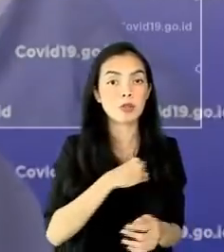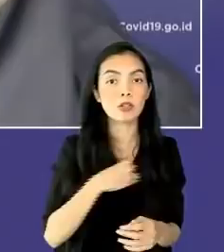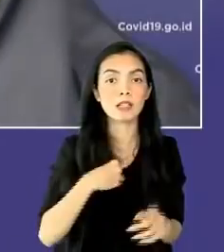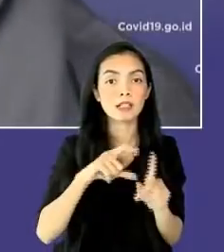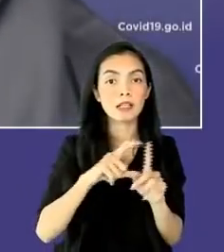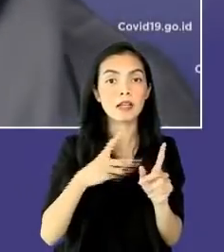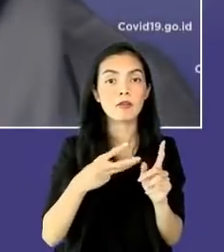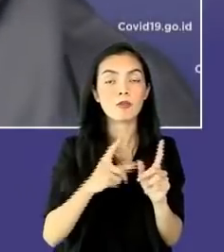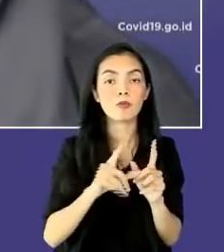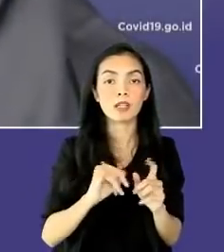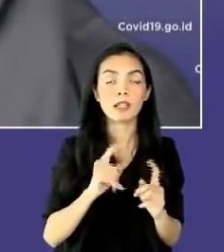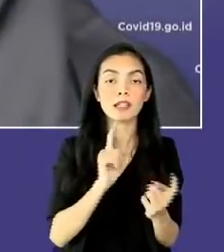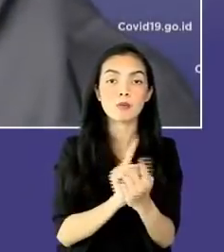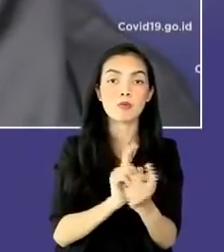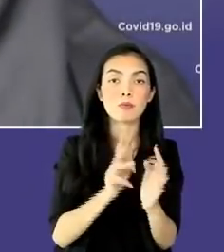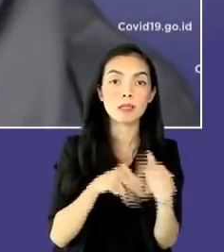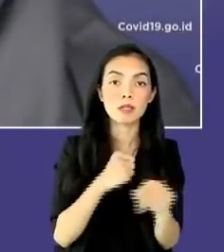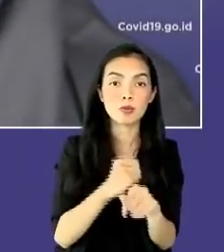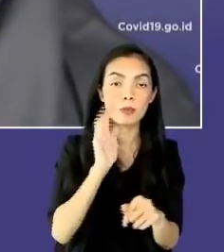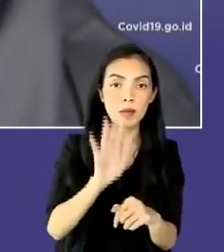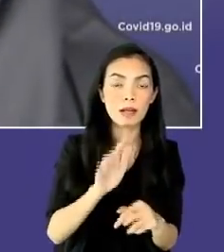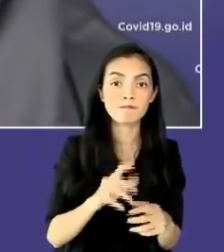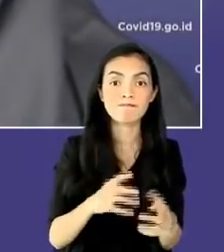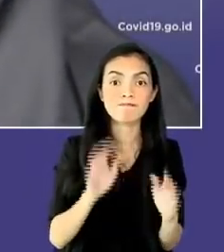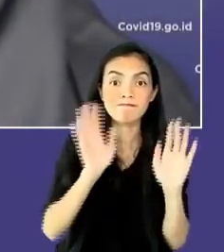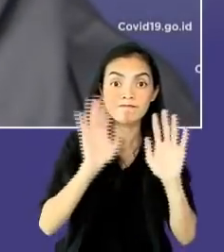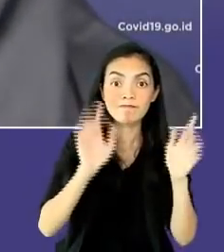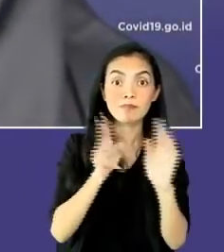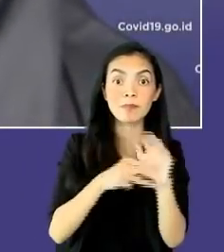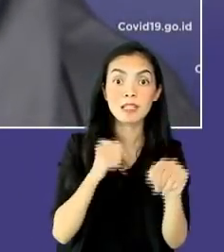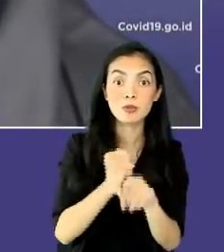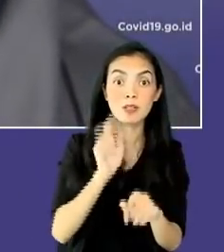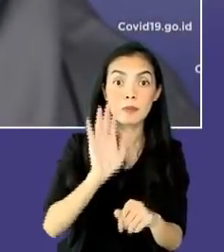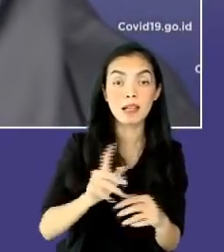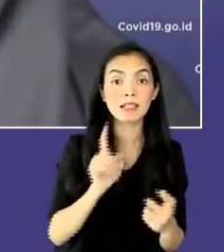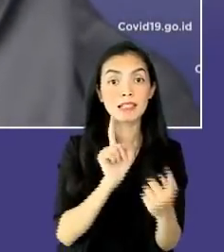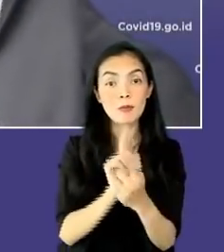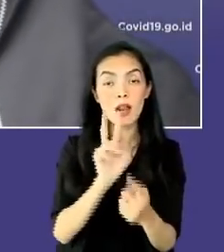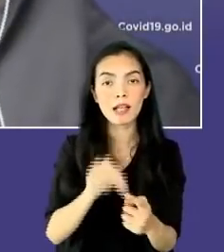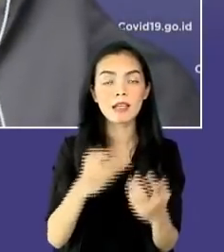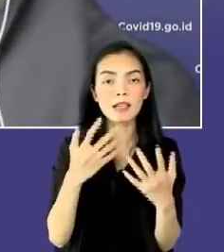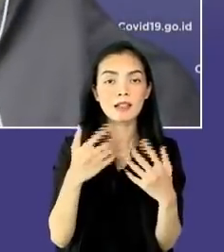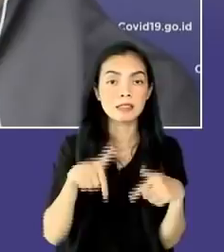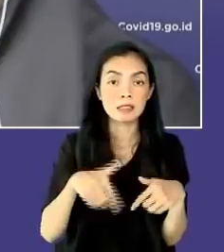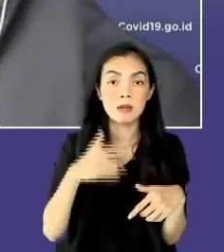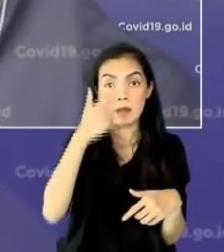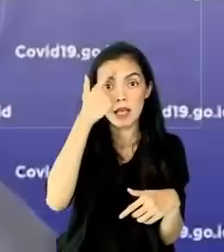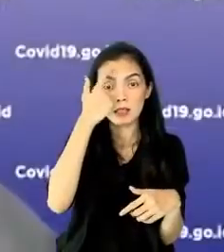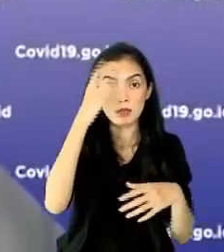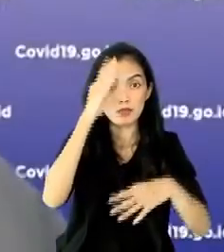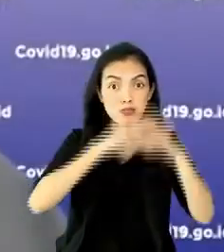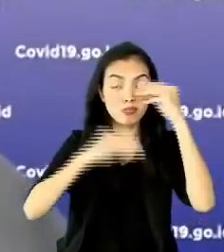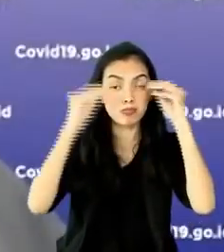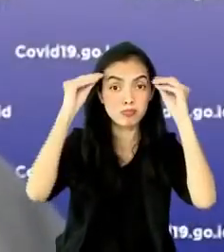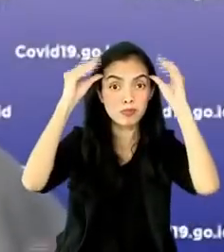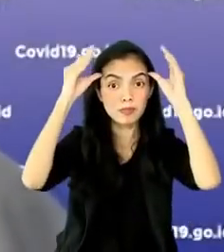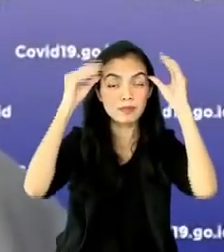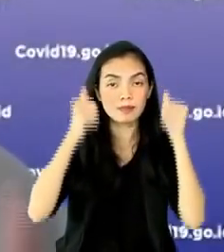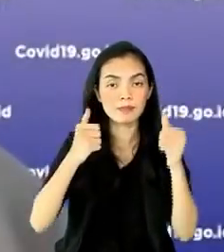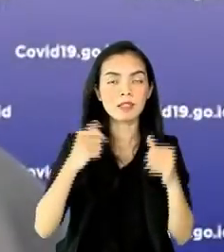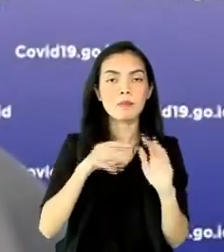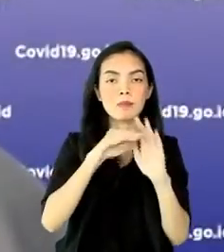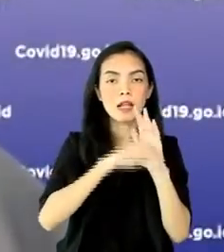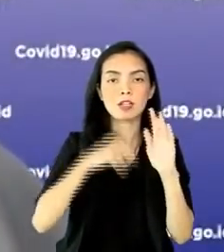banyak. Sampai ketemu lagi minggu depan ya Dr. Dewi ya. Sobat Patuh, sampai ketemu lagi minggu depan. Mudah-mudahan kita belajar banyak hari ini, dan yang paling penting adalah